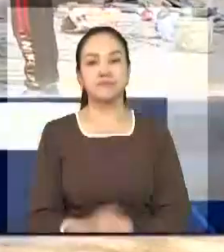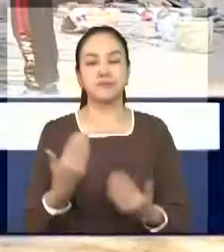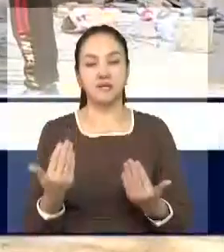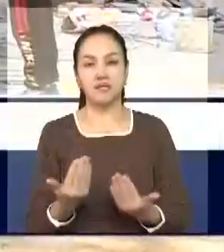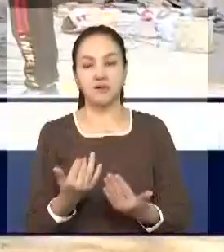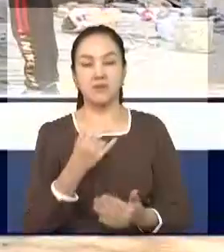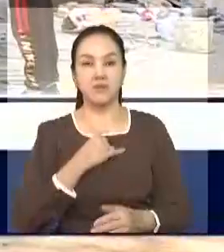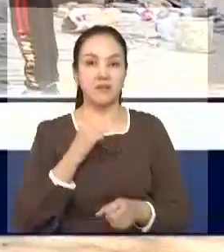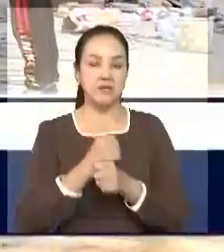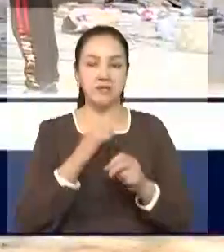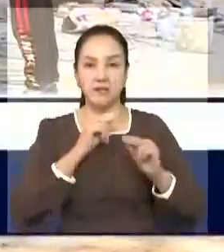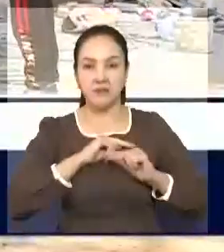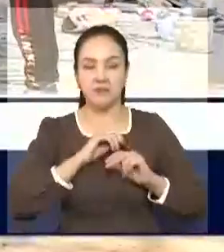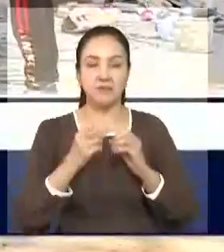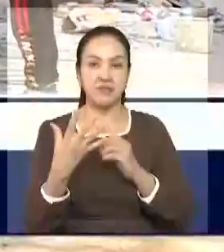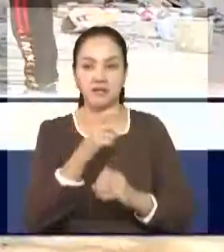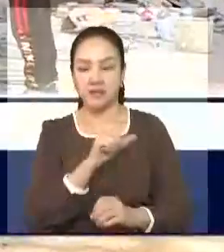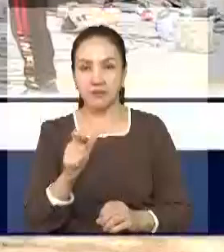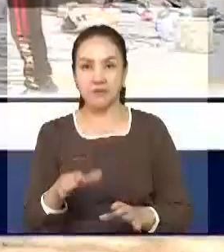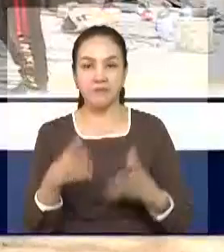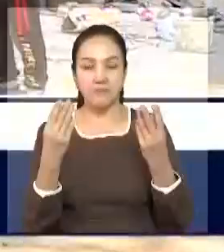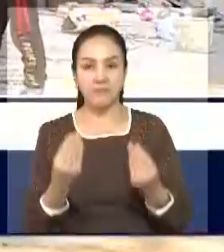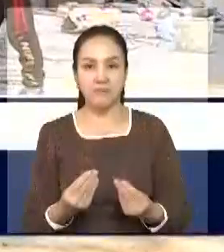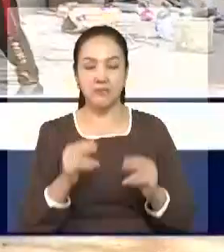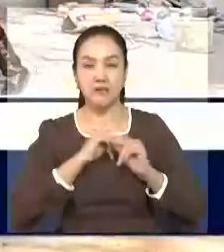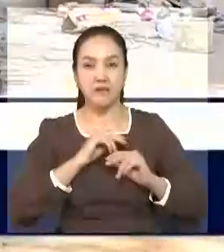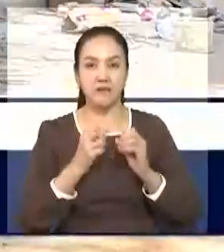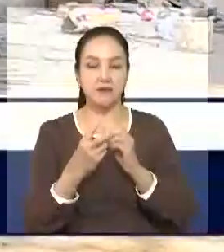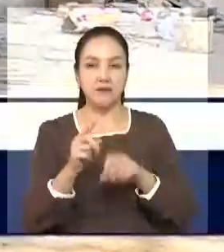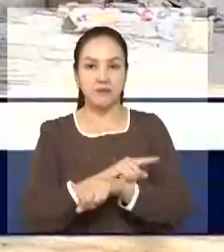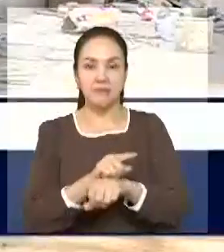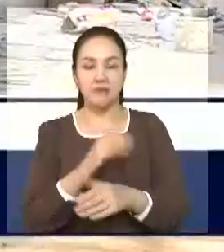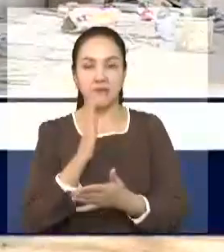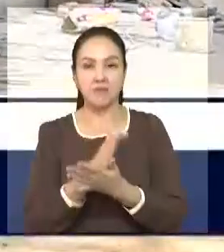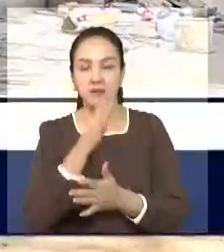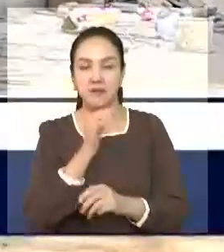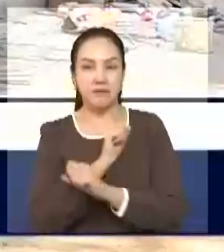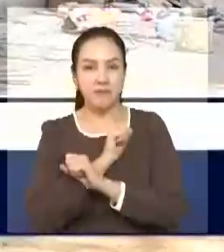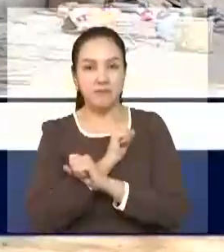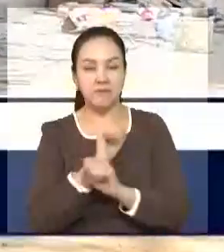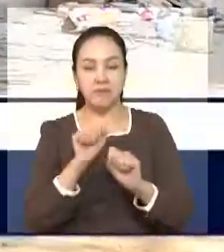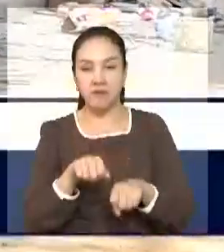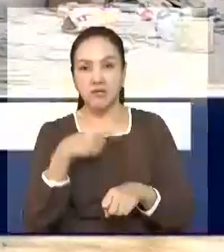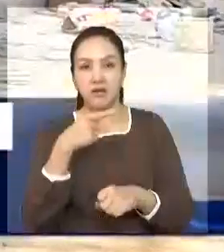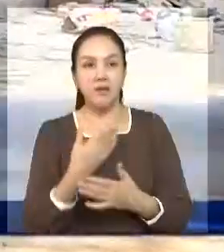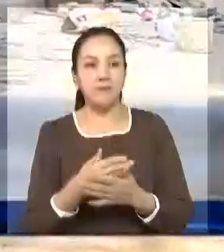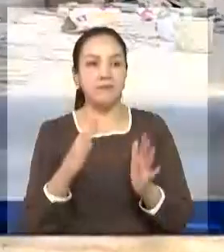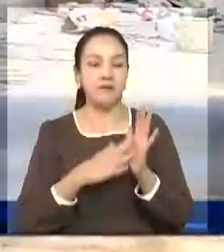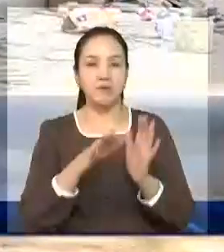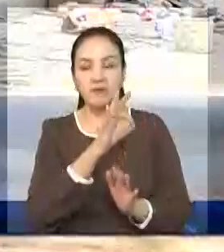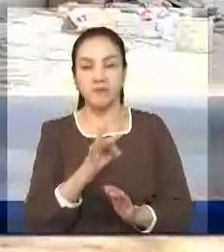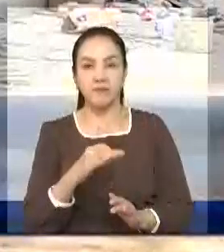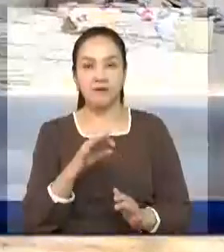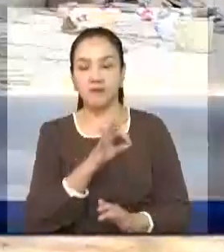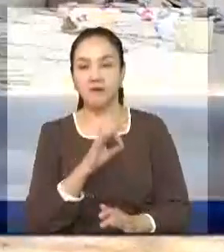Сейчас в процессе задействовано более 15 человек. В день работаем по 12 часов. Есть время на отдых. Можно сказать, что уже 90%